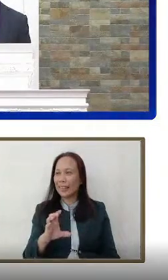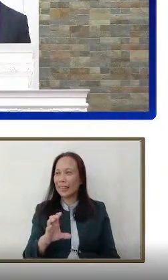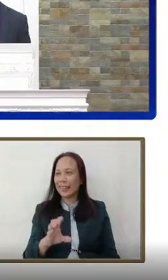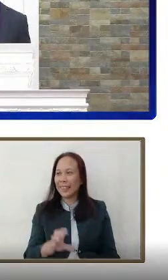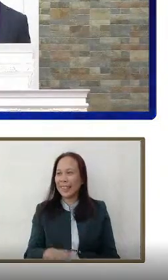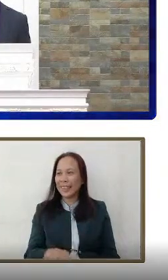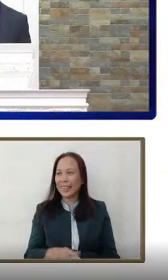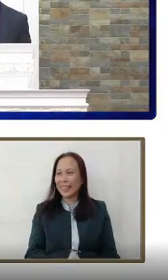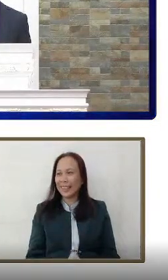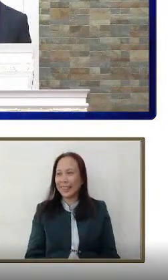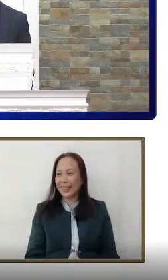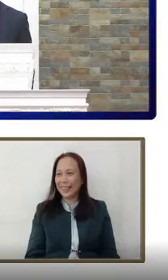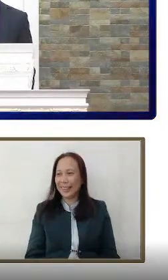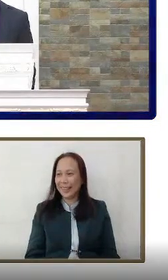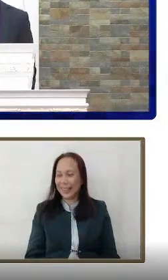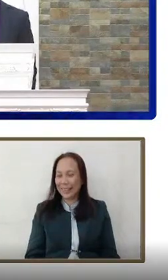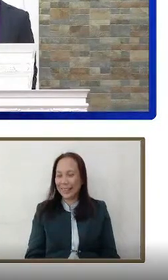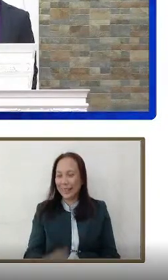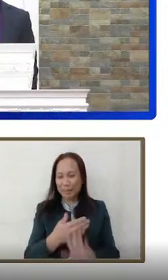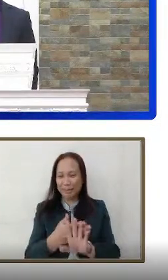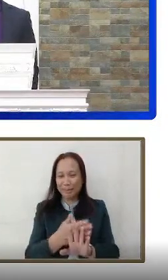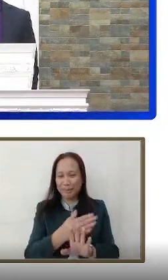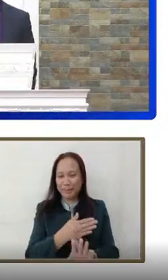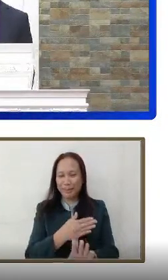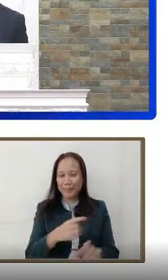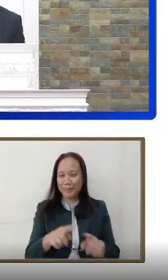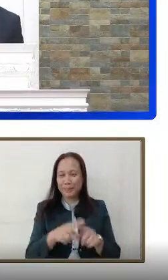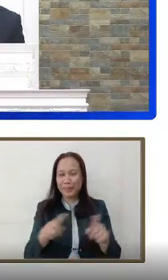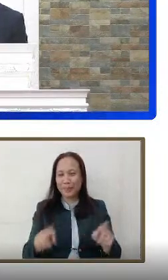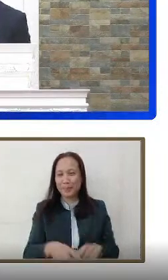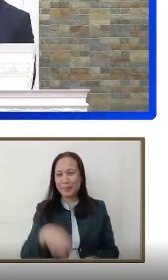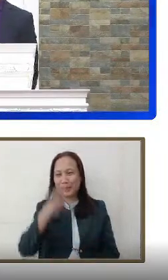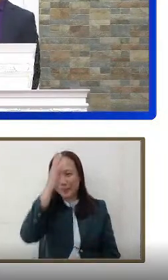Hindi na po siya Baptist, mga kapatid.